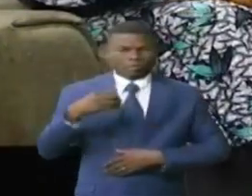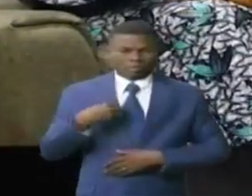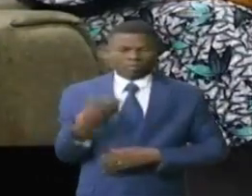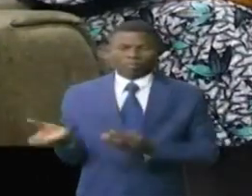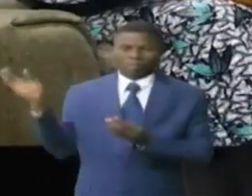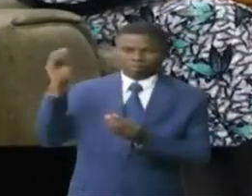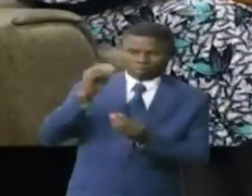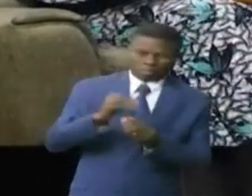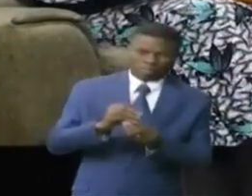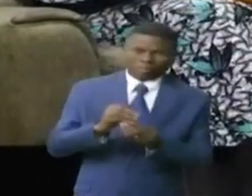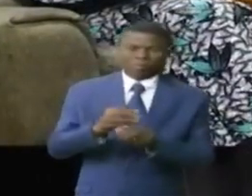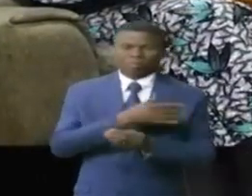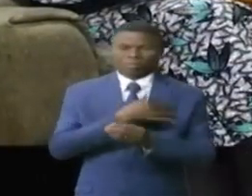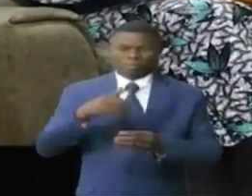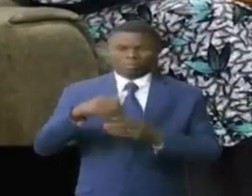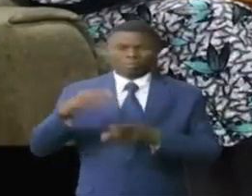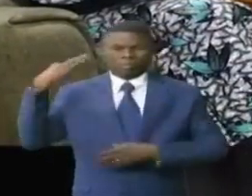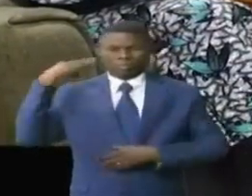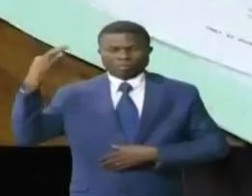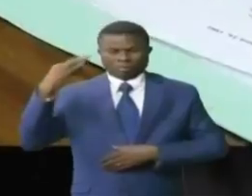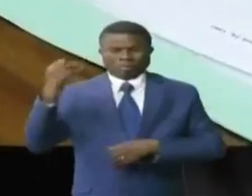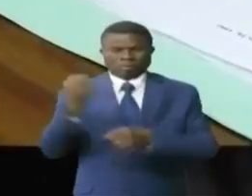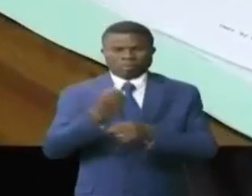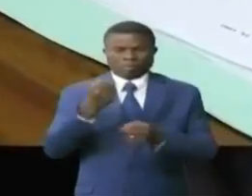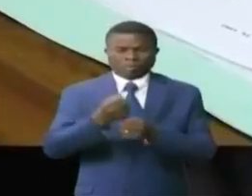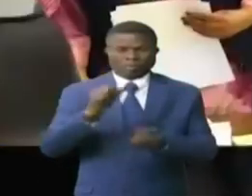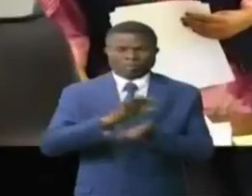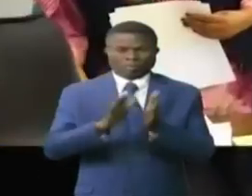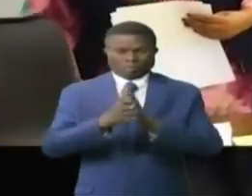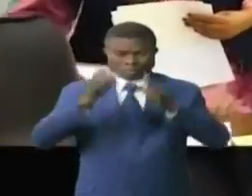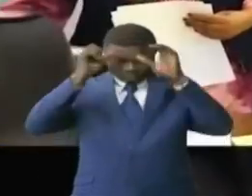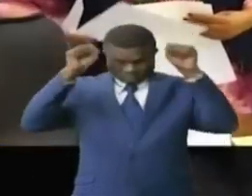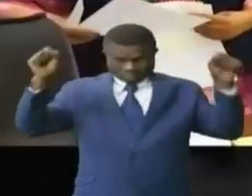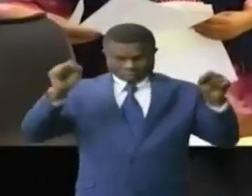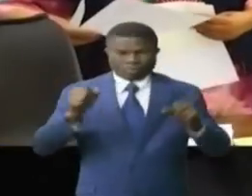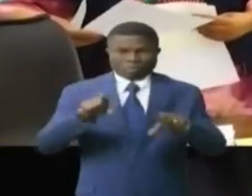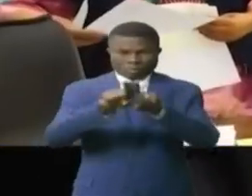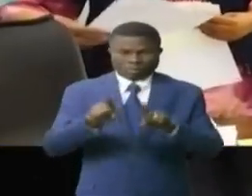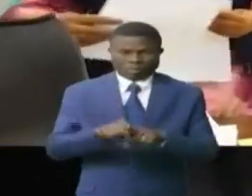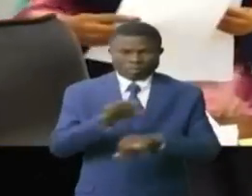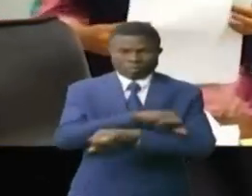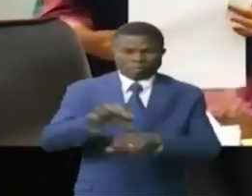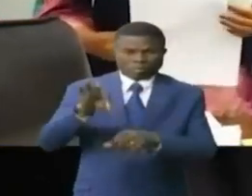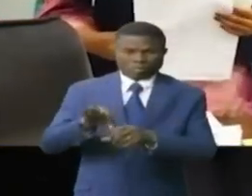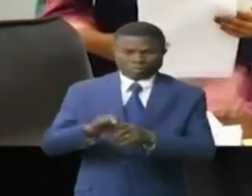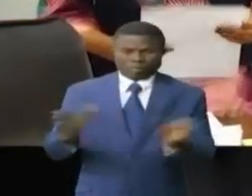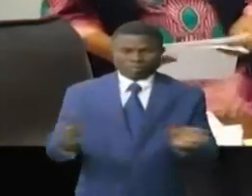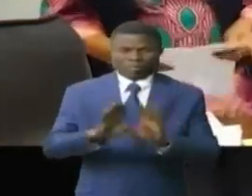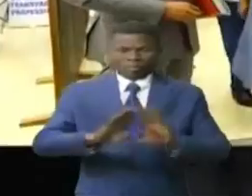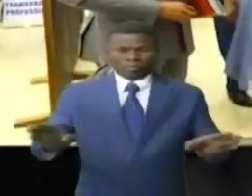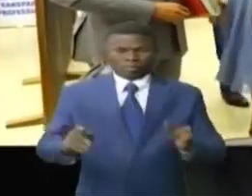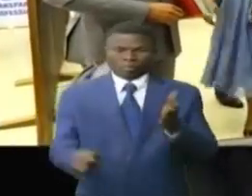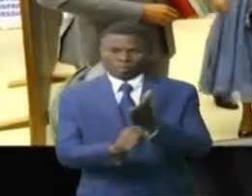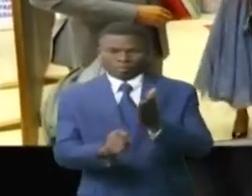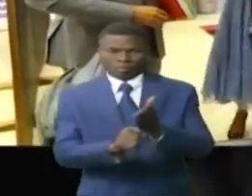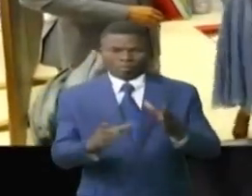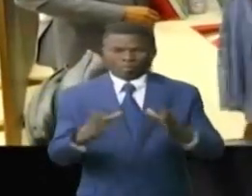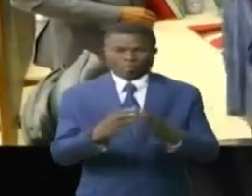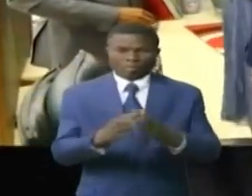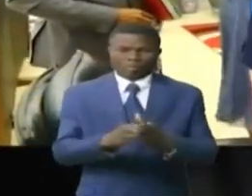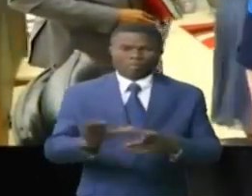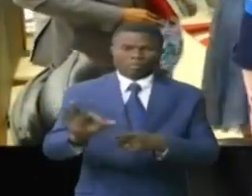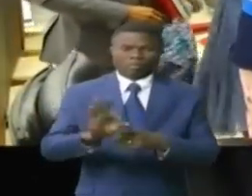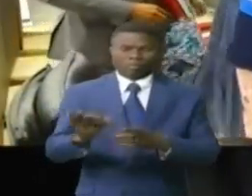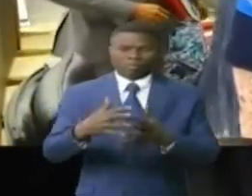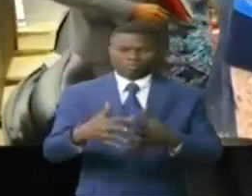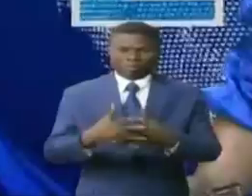les rangs des prétendants à la fonction suprême. Et dans l'entretemps, la CENI renforce ses capacités techniques avec les nouveaux formés.